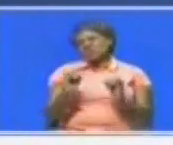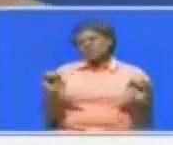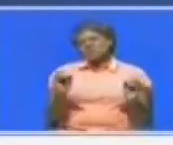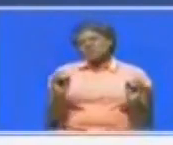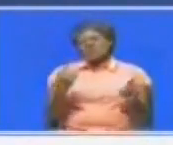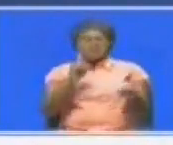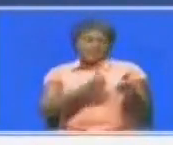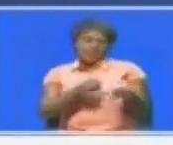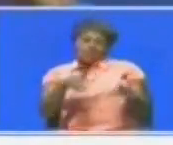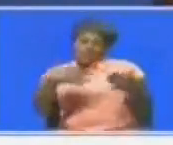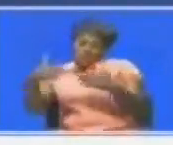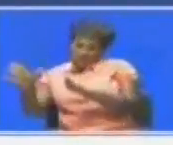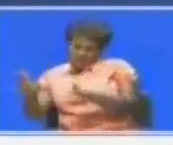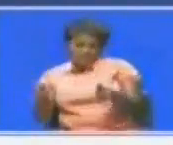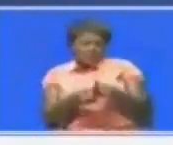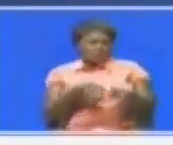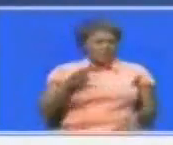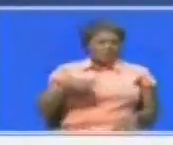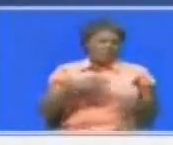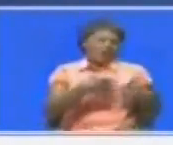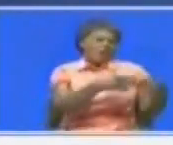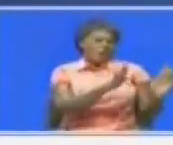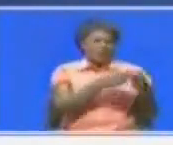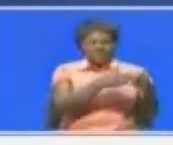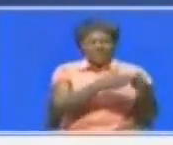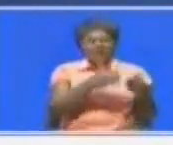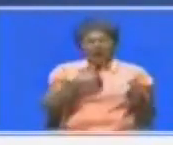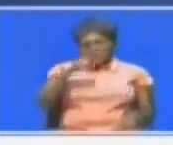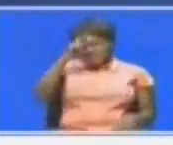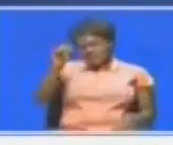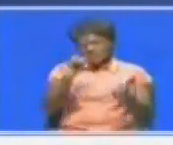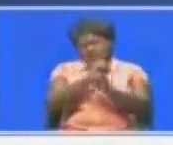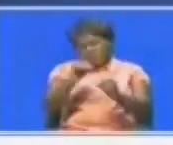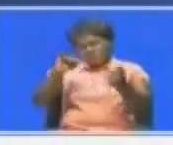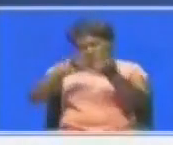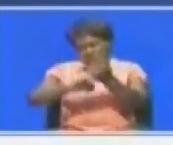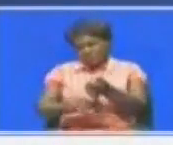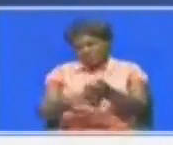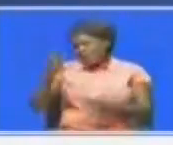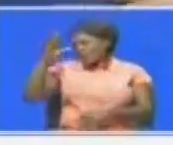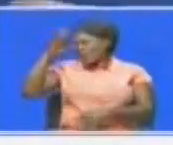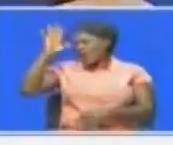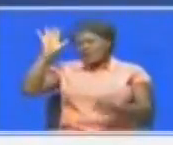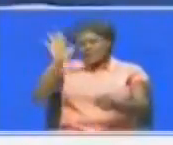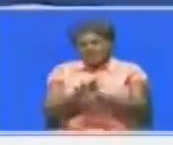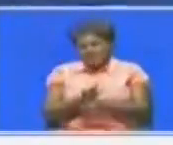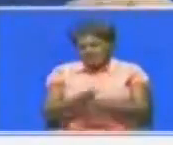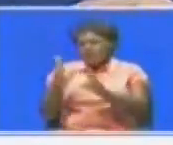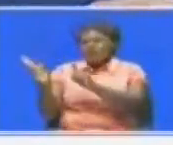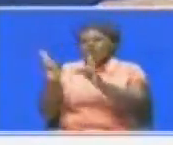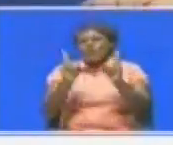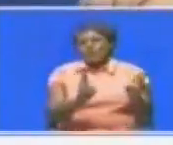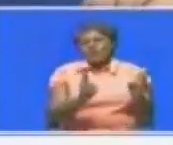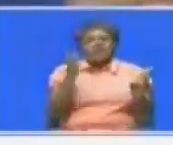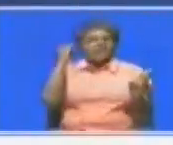huku, mke pia anafanya. Ndio unaona saizi hakuna heshima kwa ndoa, cheating imekuwa very high. Manake imekuwa kitu cha kawaida.